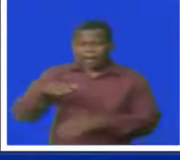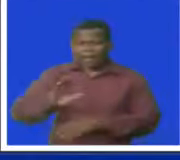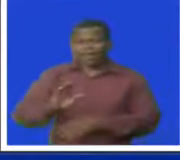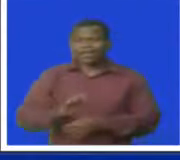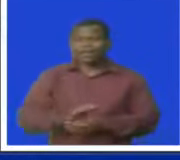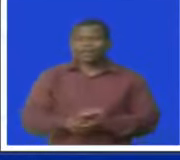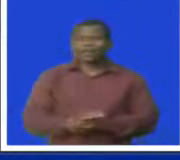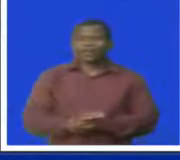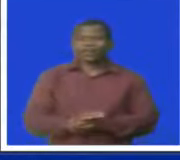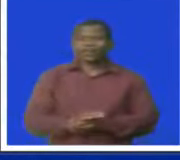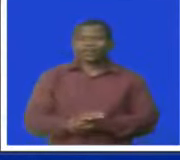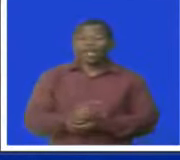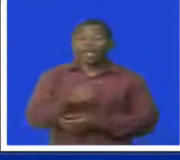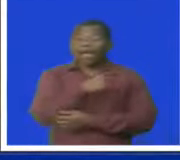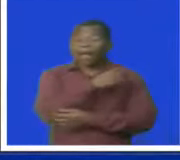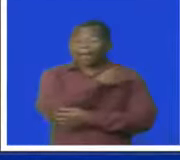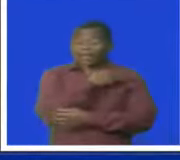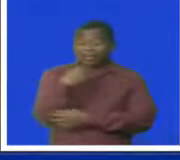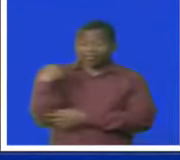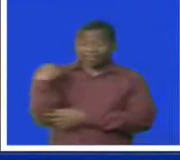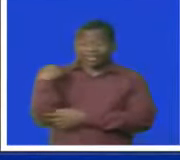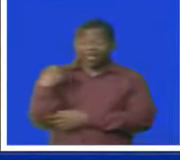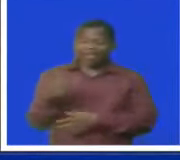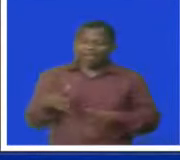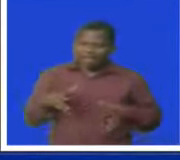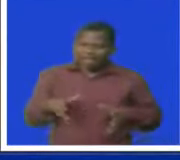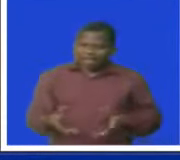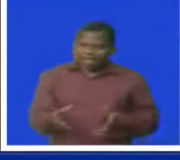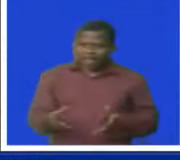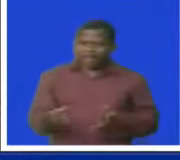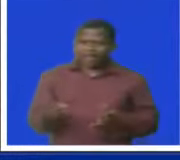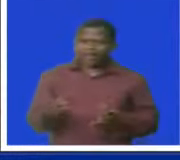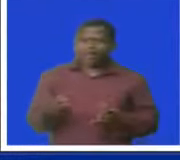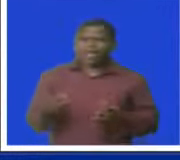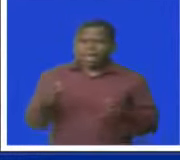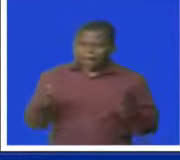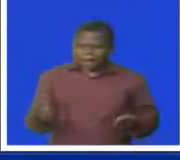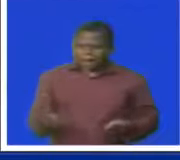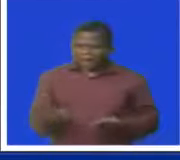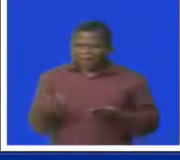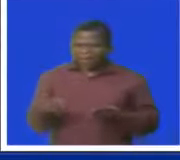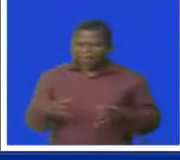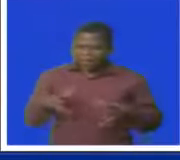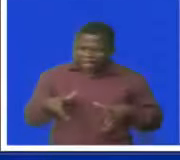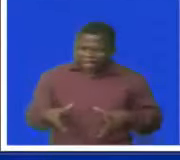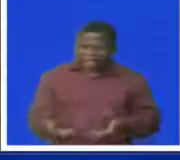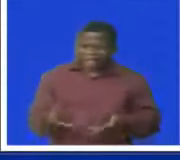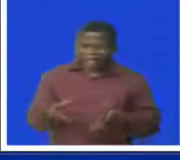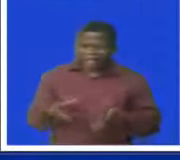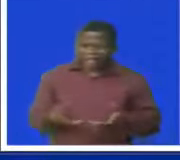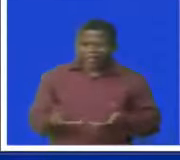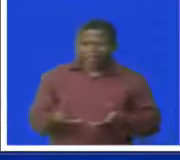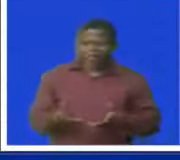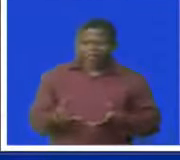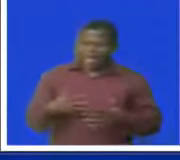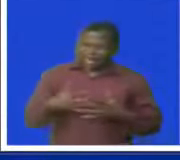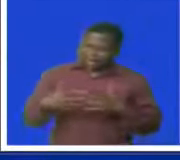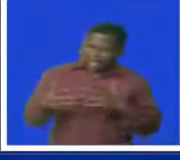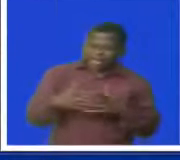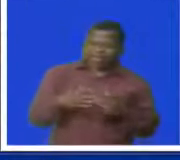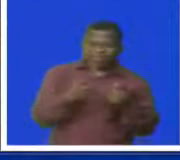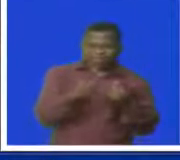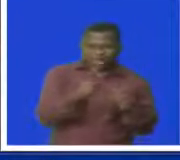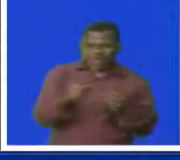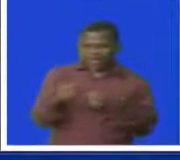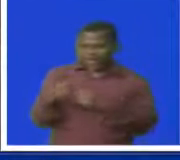nemkhuhlane we-COVID-19 abalime loko labangakhona kokulima lokungadzingi imali letshisiwe. Iqhubeke yaveta ukuthi nabo